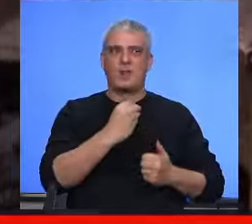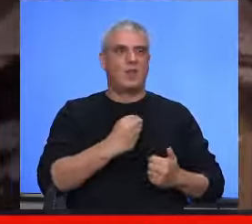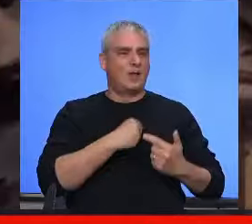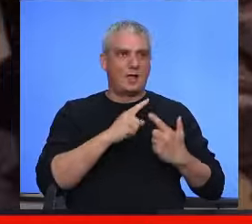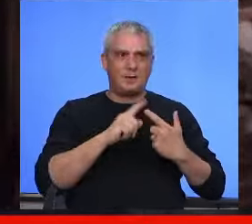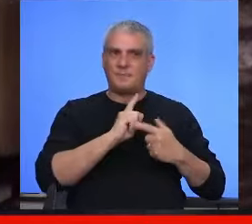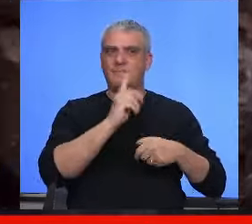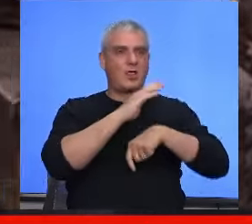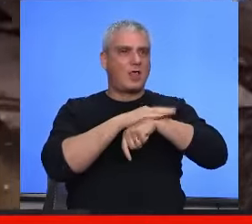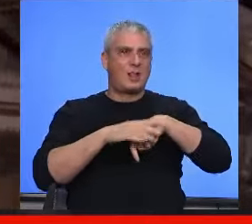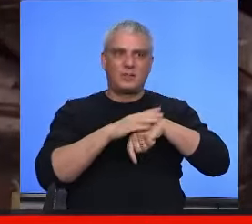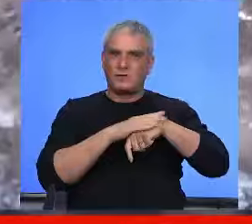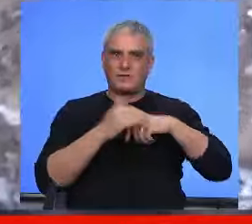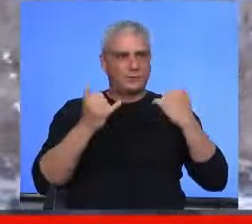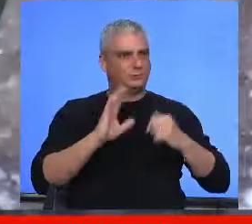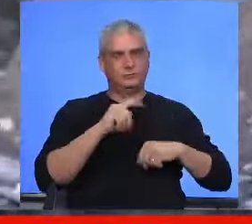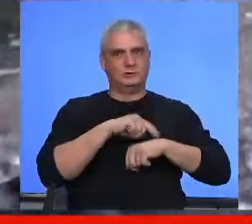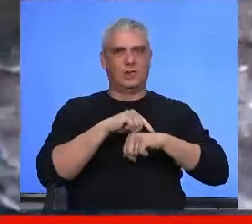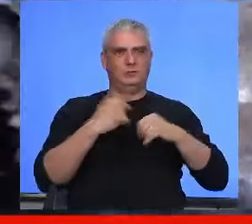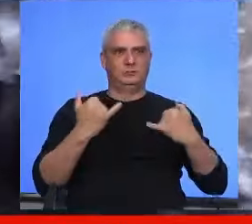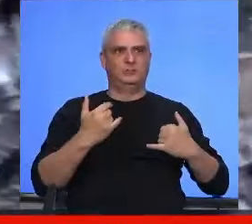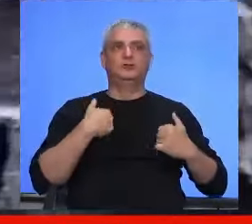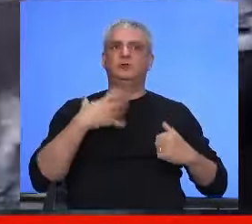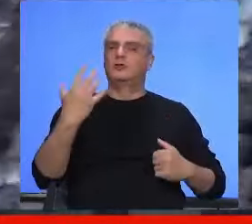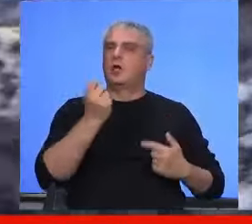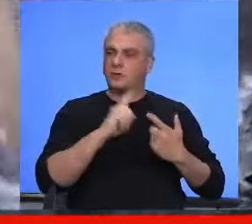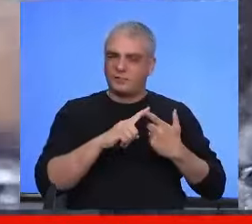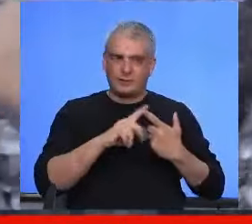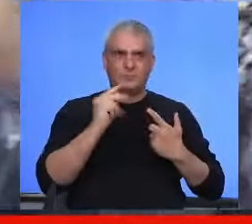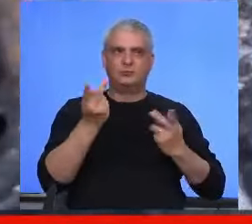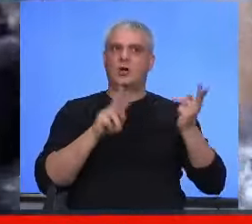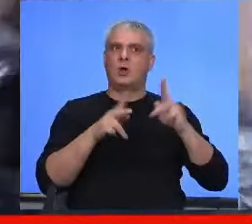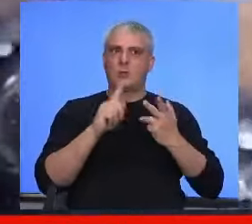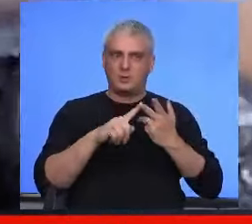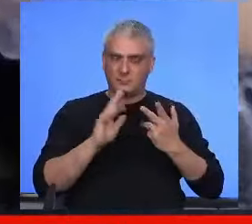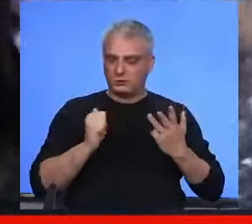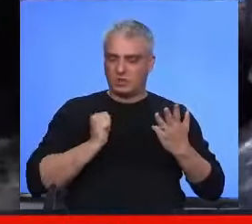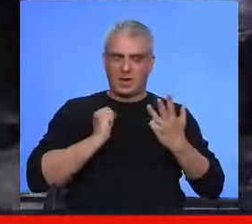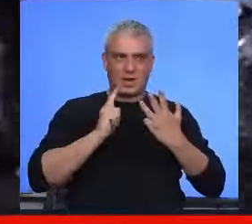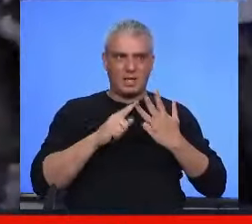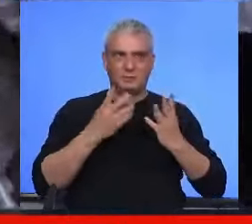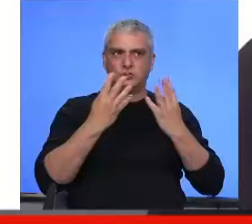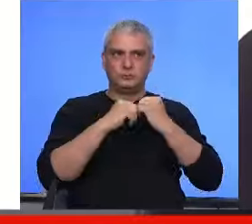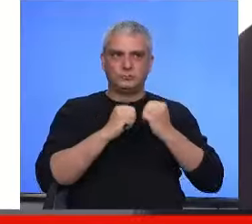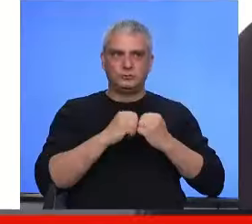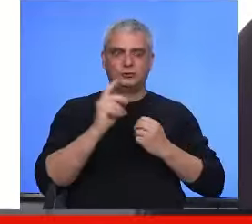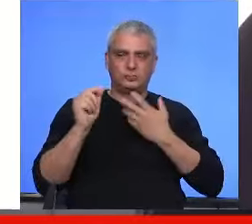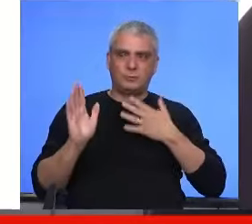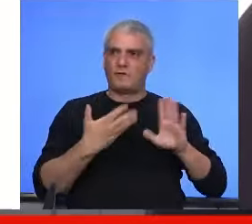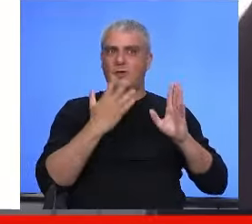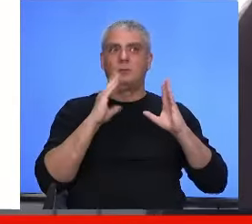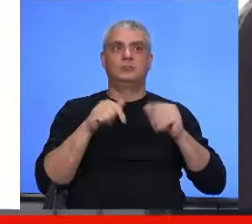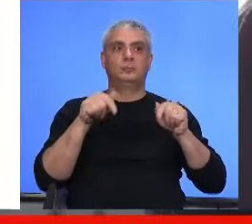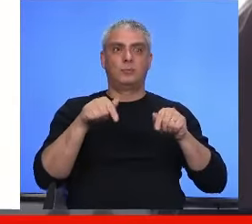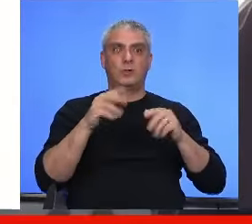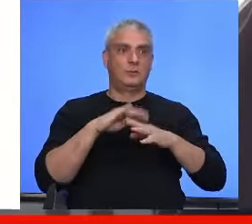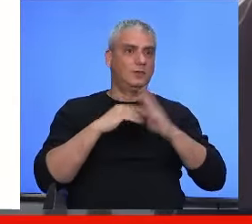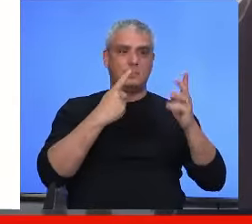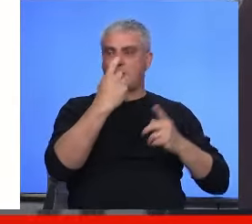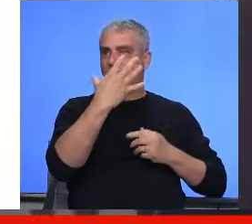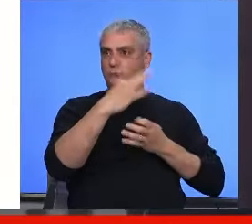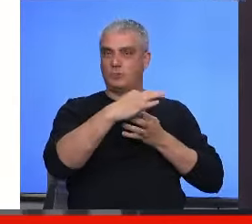ולא לליטופים עכשיו, זה לא הזמן. יש לנו חטופים, יש לנו הרוגים, יש לנו חיילים, יש משפחות, יש מפונים. יש לנו פה בצד שמאל